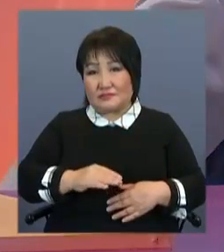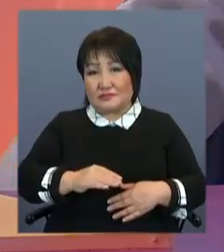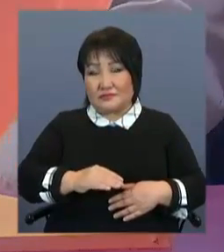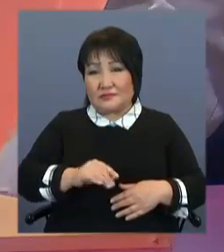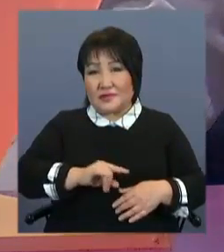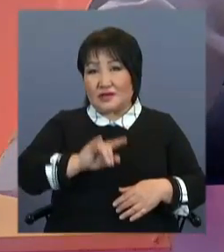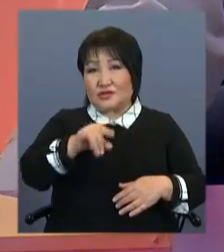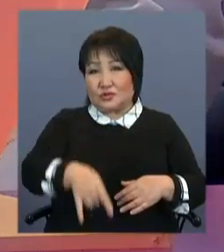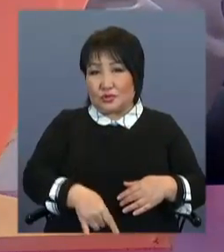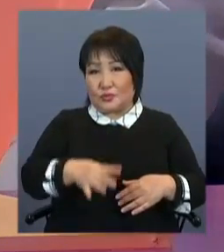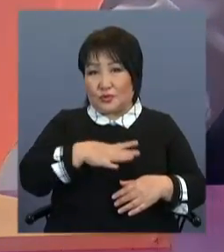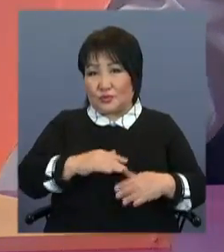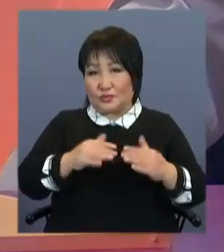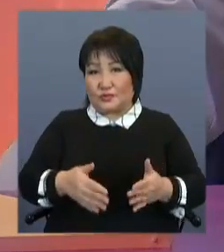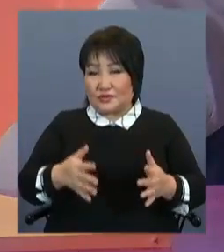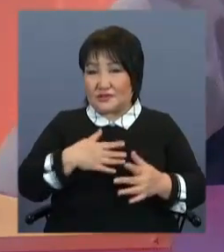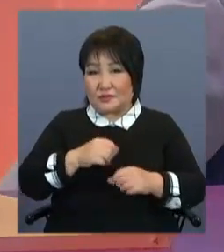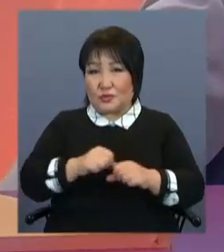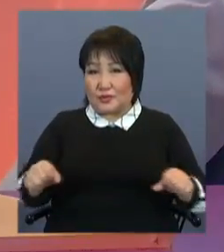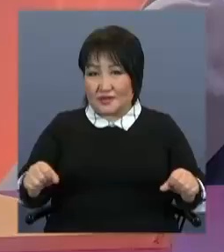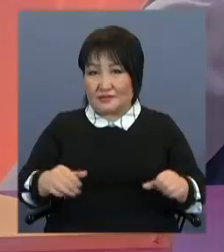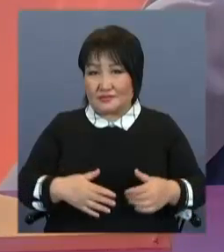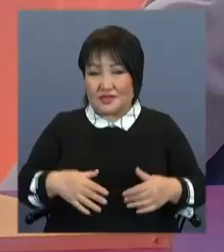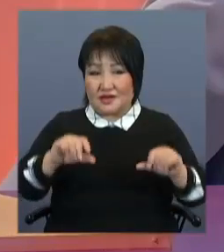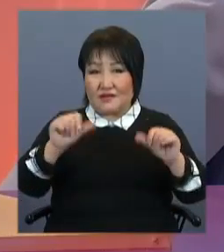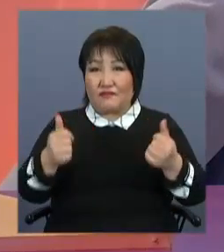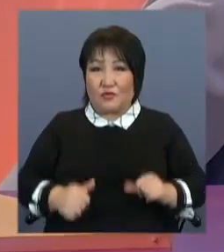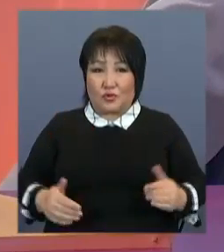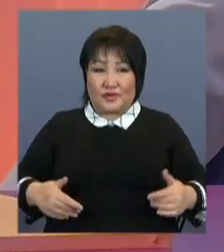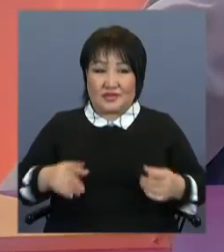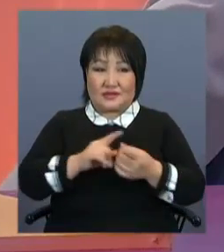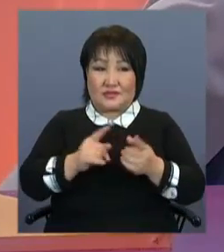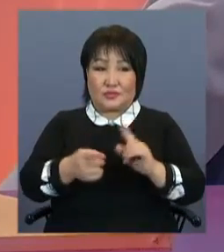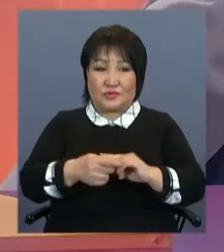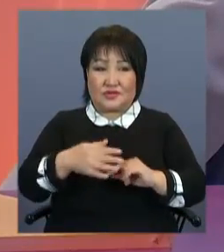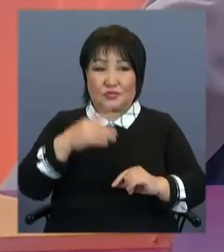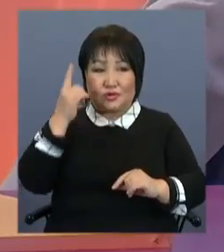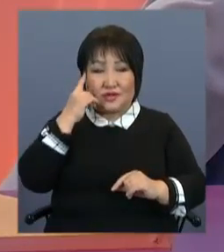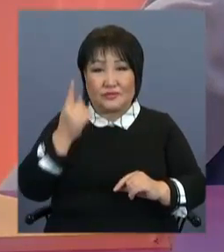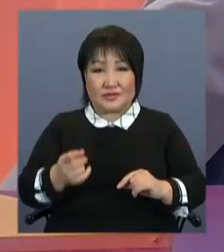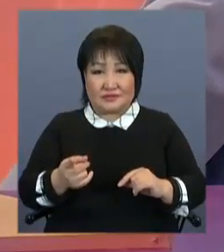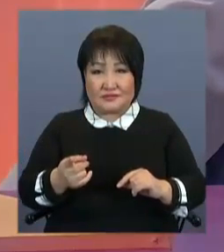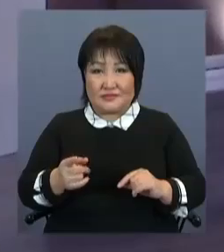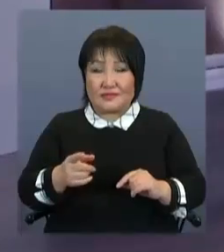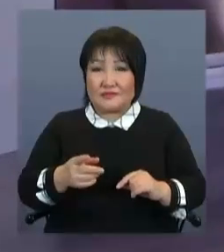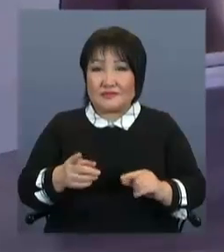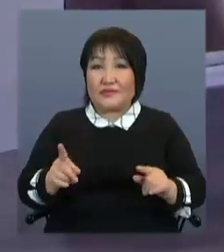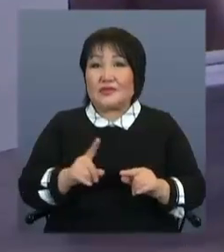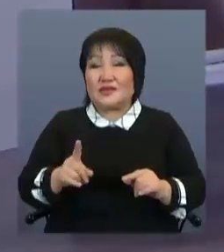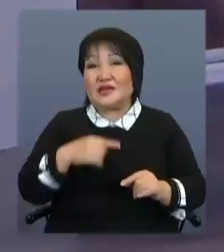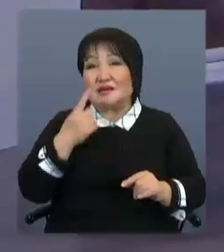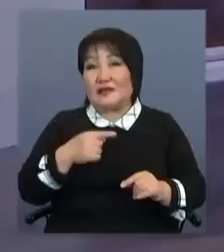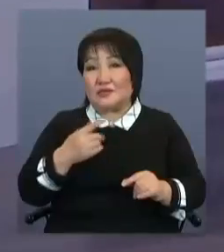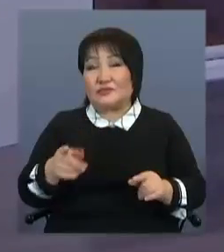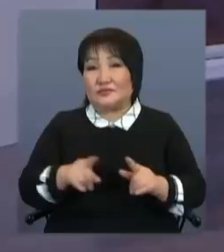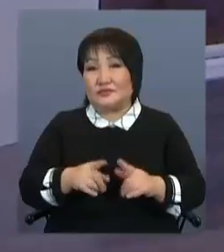мына формулалар басқаша болып қалады деп ойлаймын. Енді не дейін,